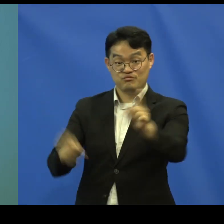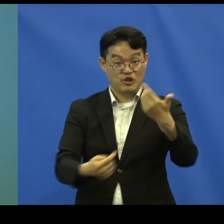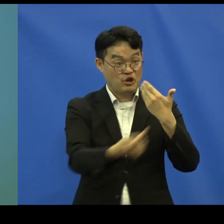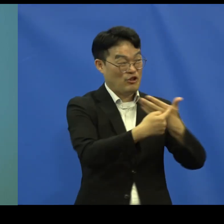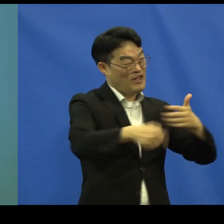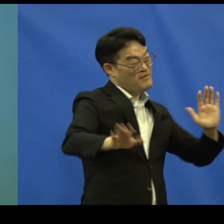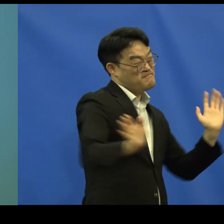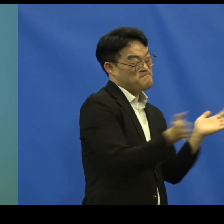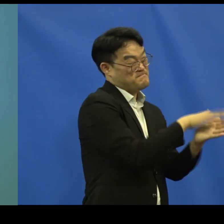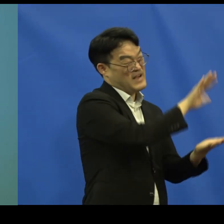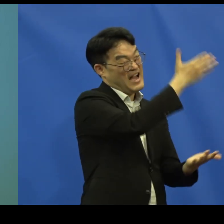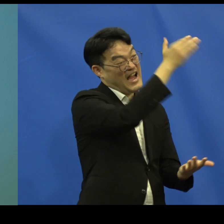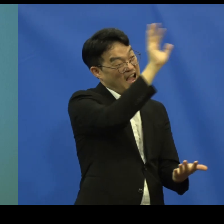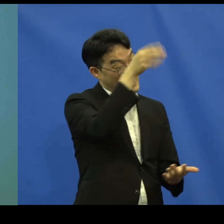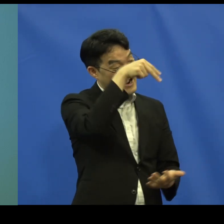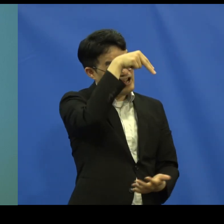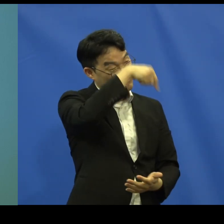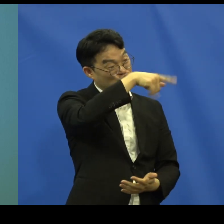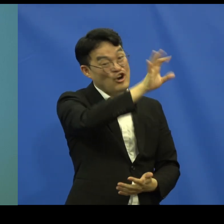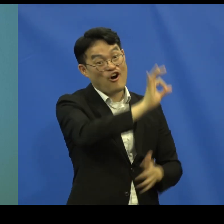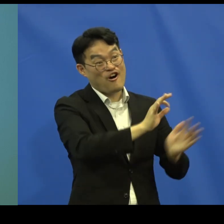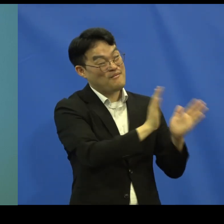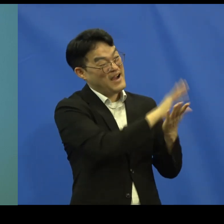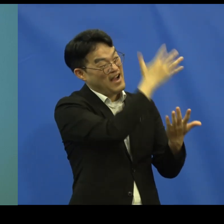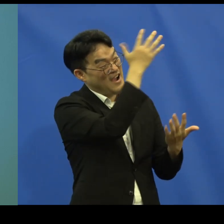굉장히 화려해요.